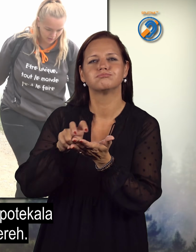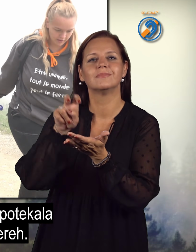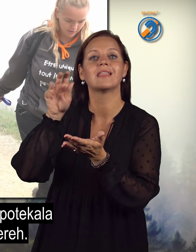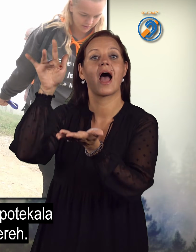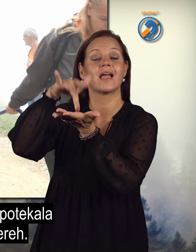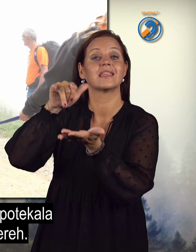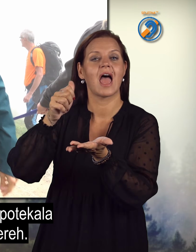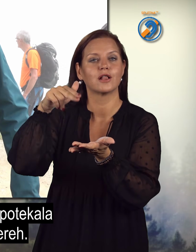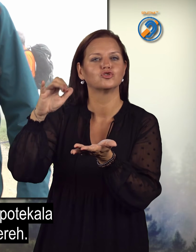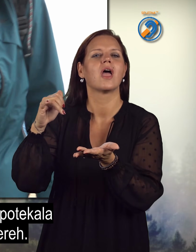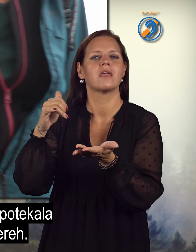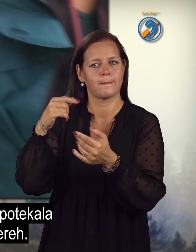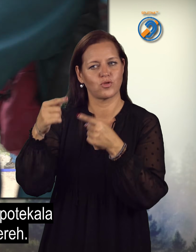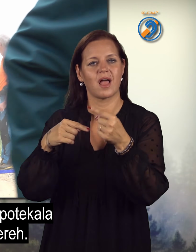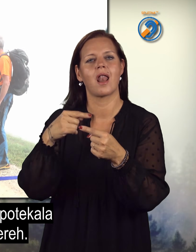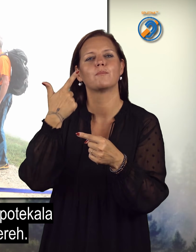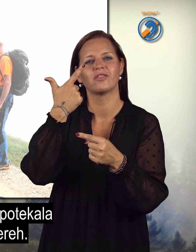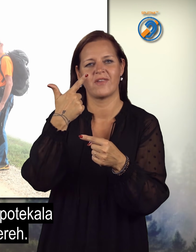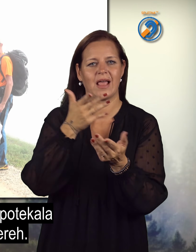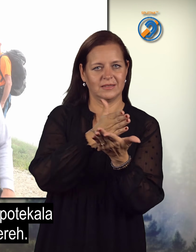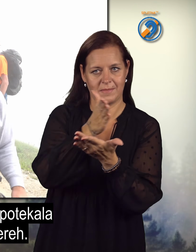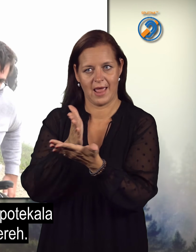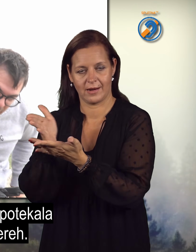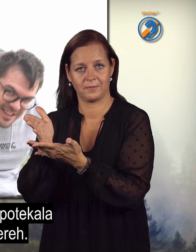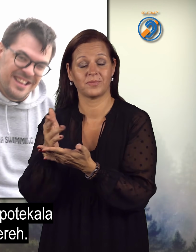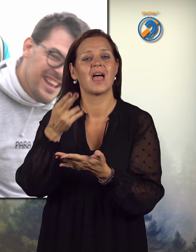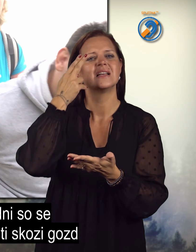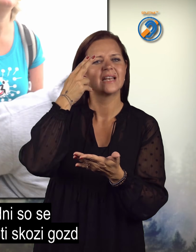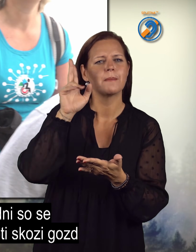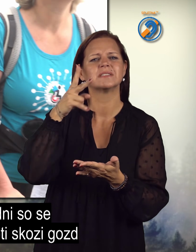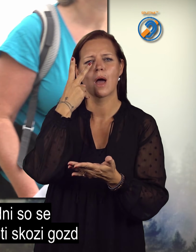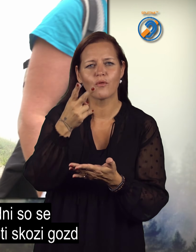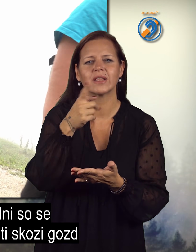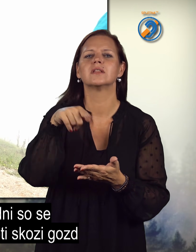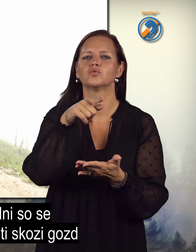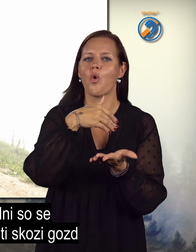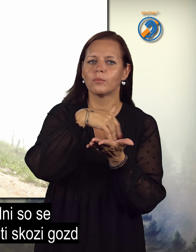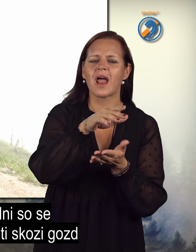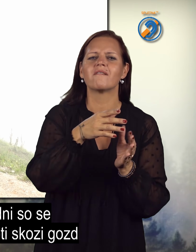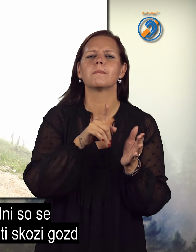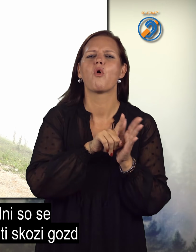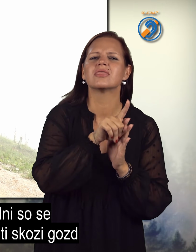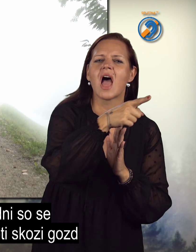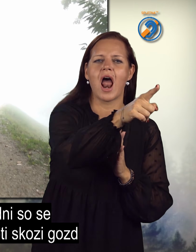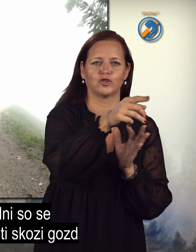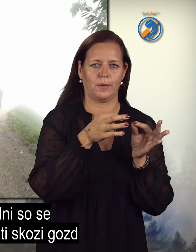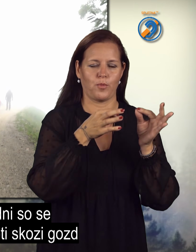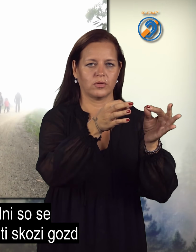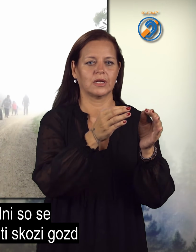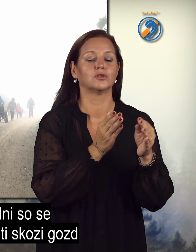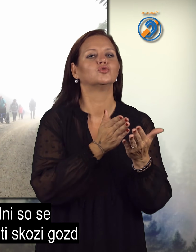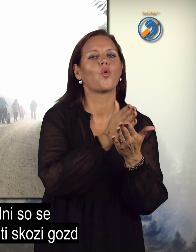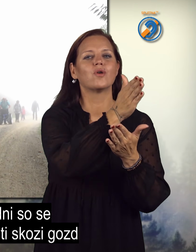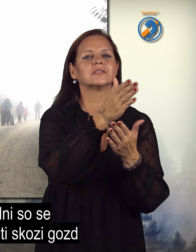Pot na Janše je potekala po dveh smerih. Slepi in slabovidni so se odpravili po